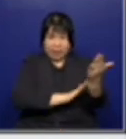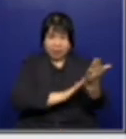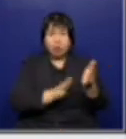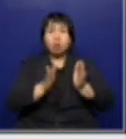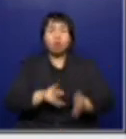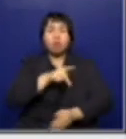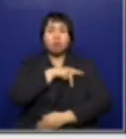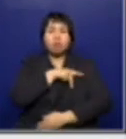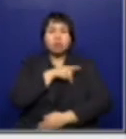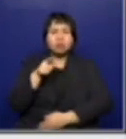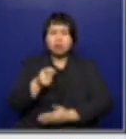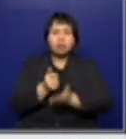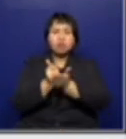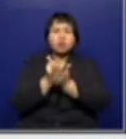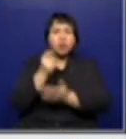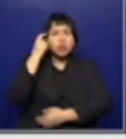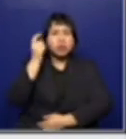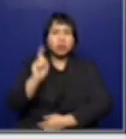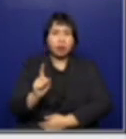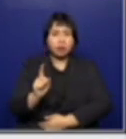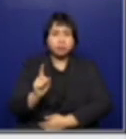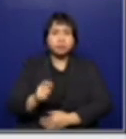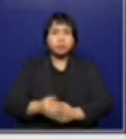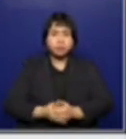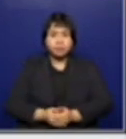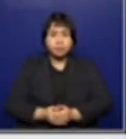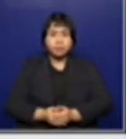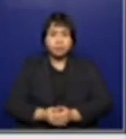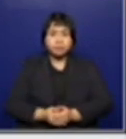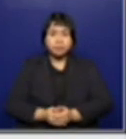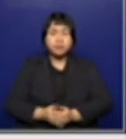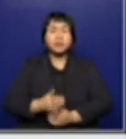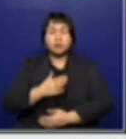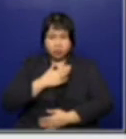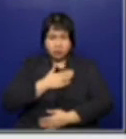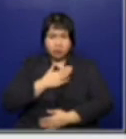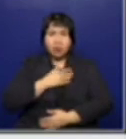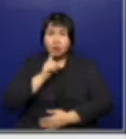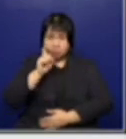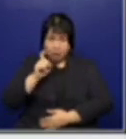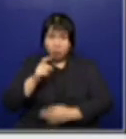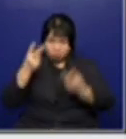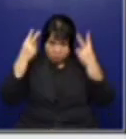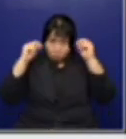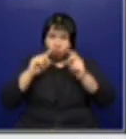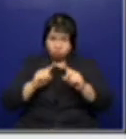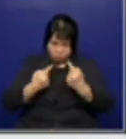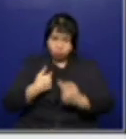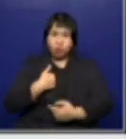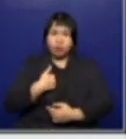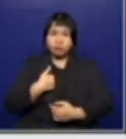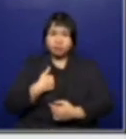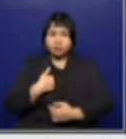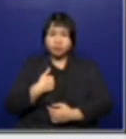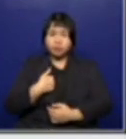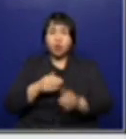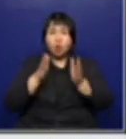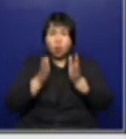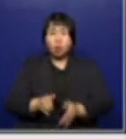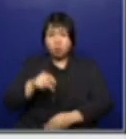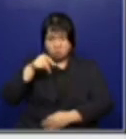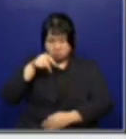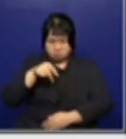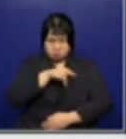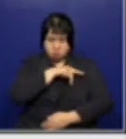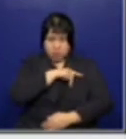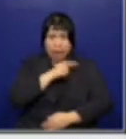คิดจะช่วยเหลือเขาอย่างไรผมต้องถามท่านนะท่านยกต้องตอบผมหน่อย พี่น้องชาวพุทธศาสนาเข